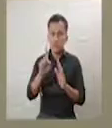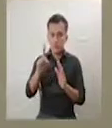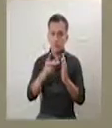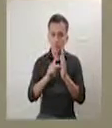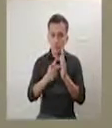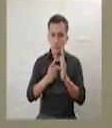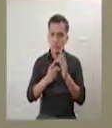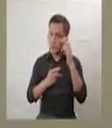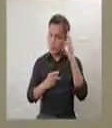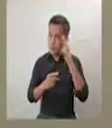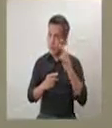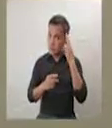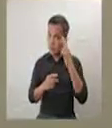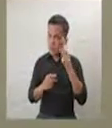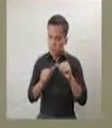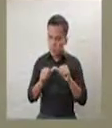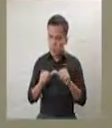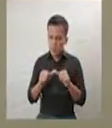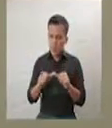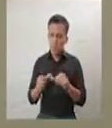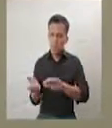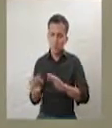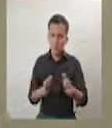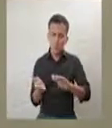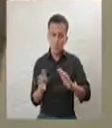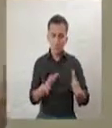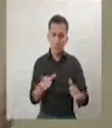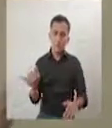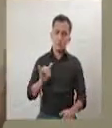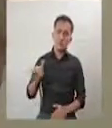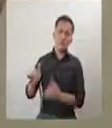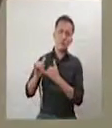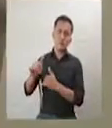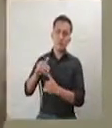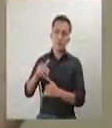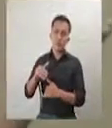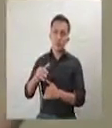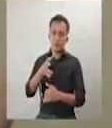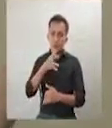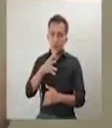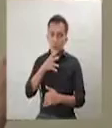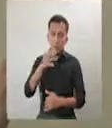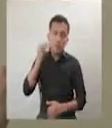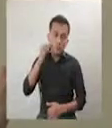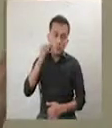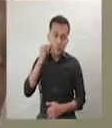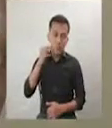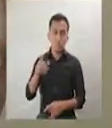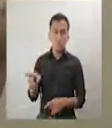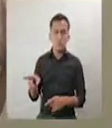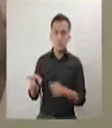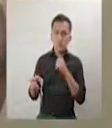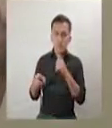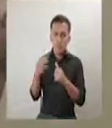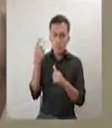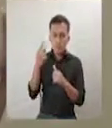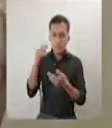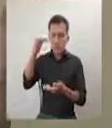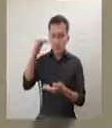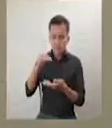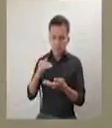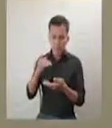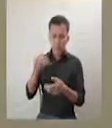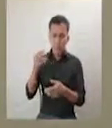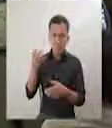namin na katulad ni Marilu, na hindi lamang naibaba yung dati ng mataas na MMR natin na 170